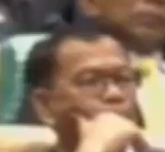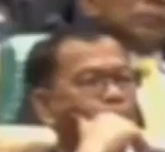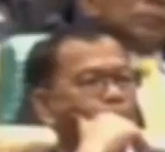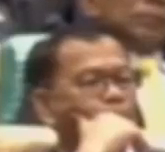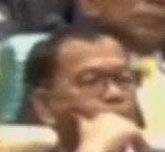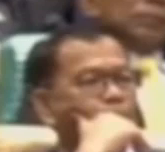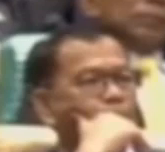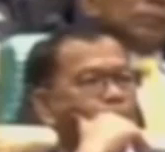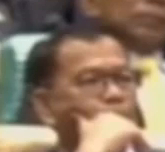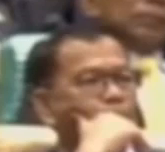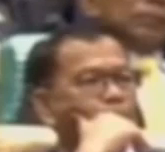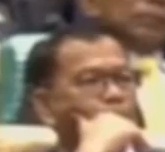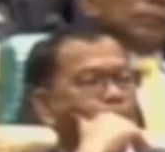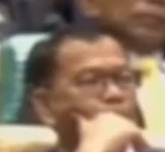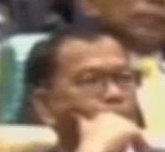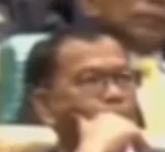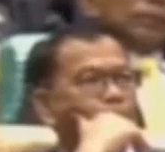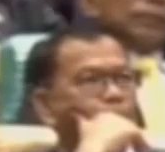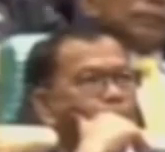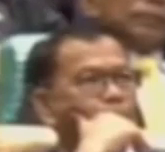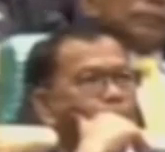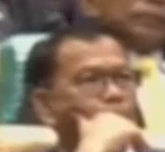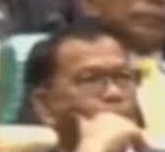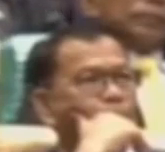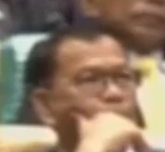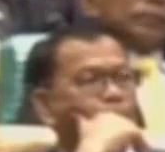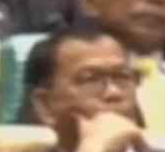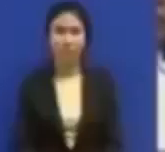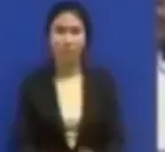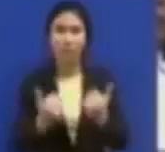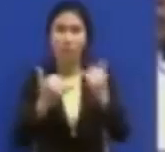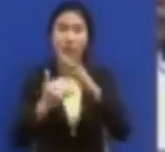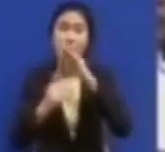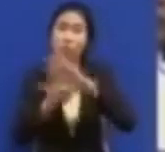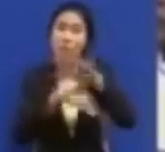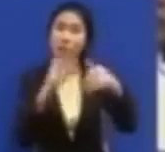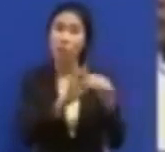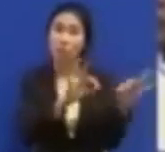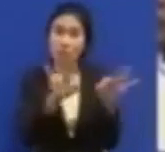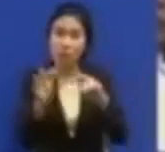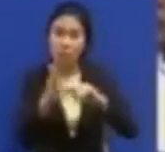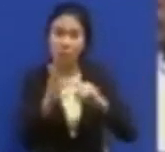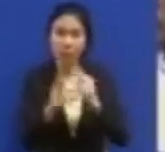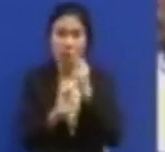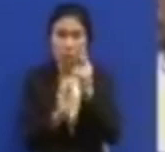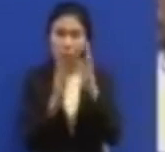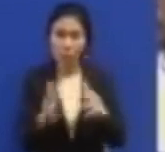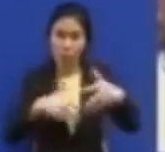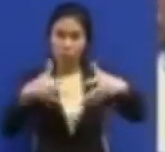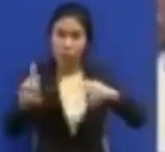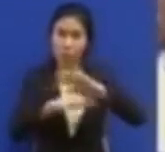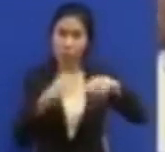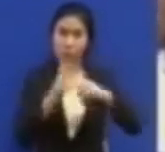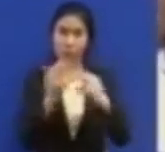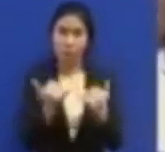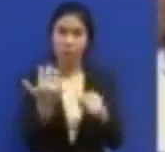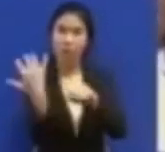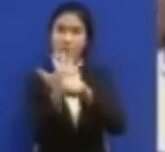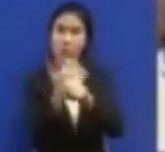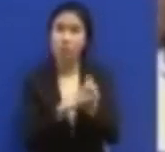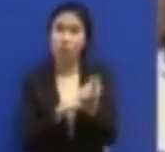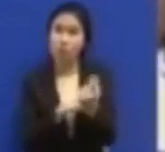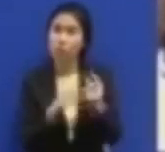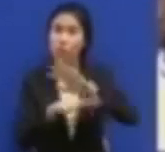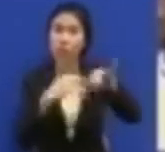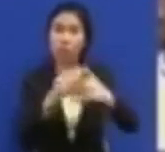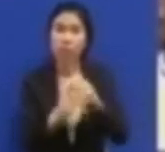ะครับทั่วโลกครับสื่อมวลชนต่างชาติยืนอยู่ด้านบนท่านประธานครับทราบข่าวมาว่าถ่ายทอดไปทั่วโลกนะไม่อายก็บ้างเ